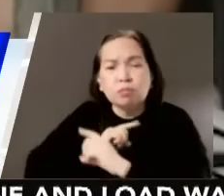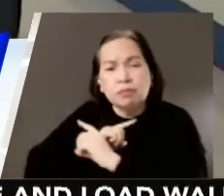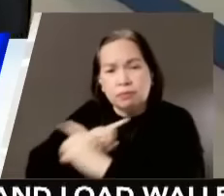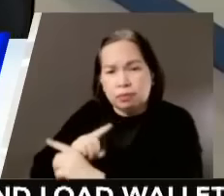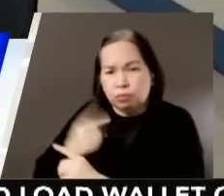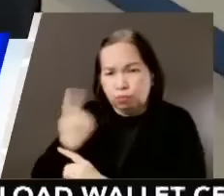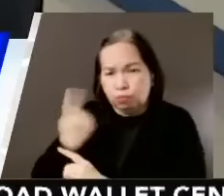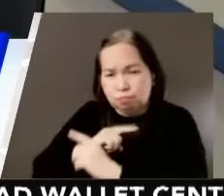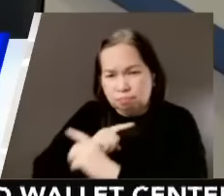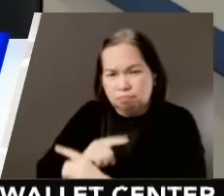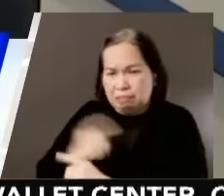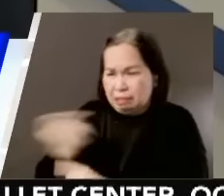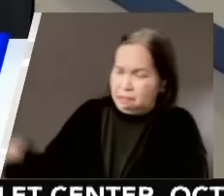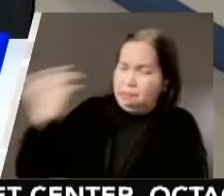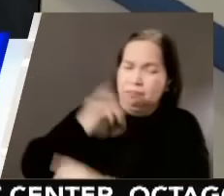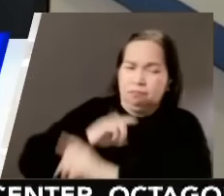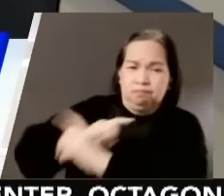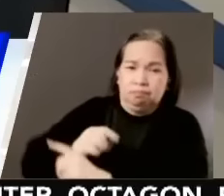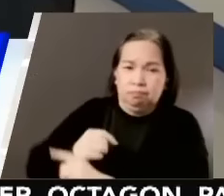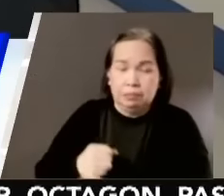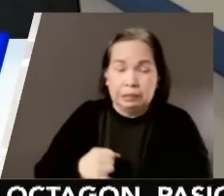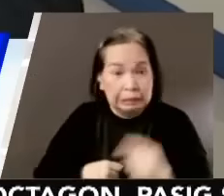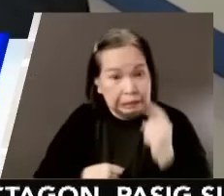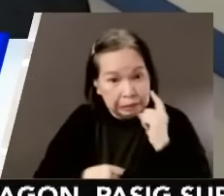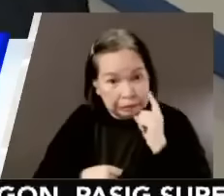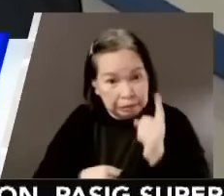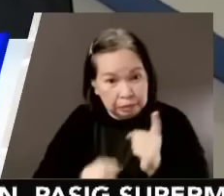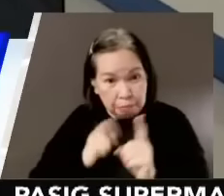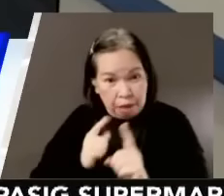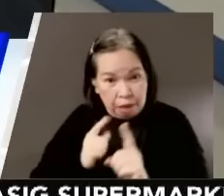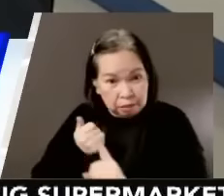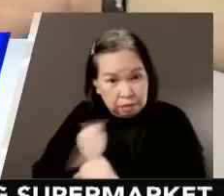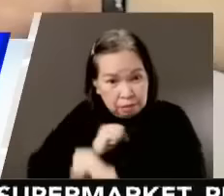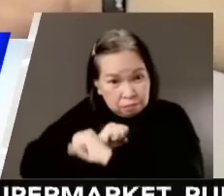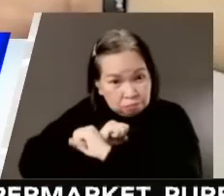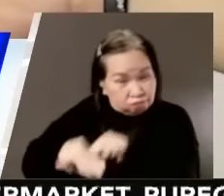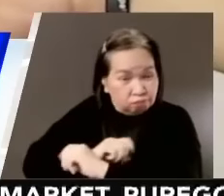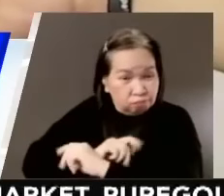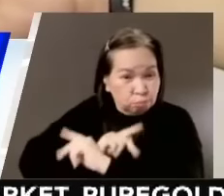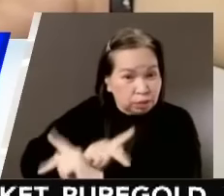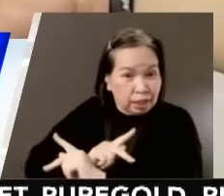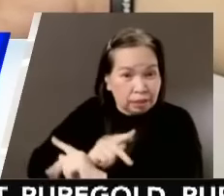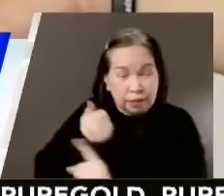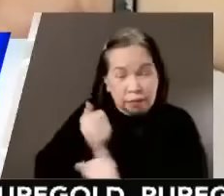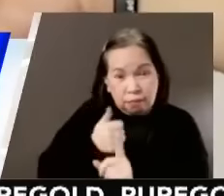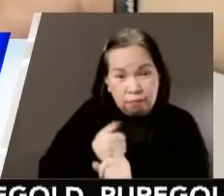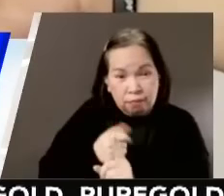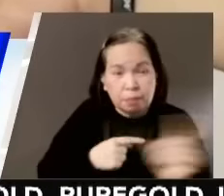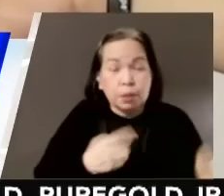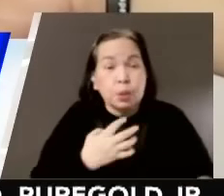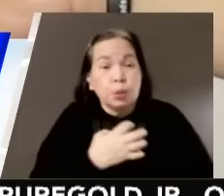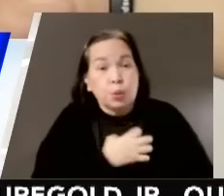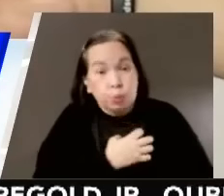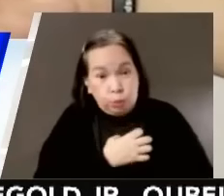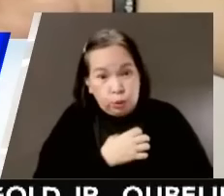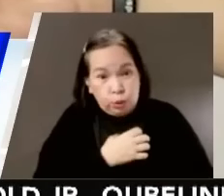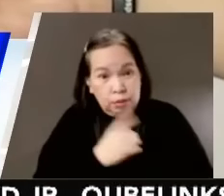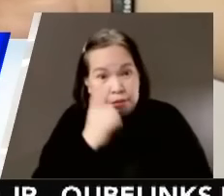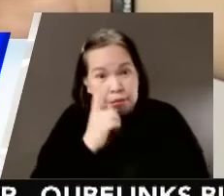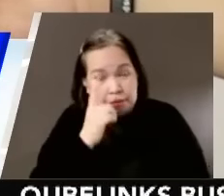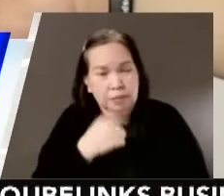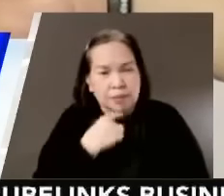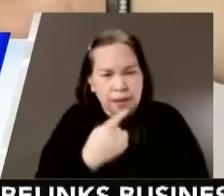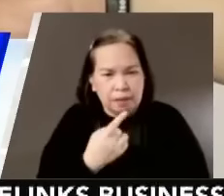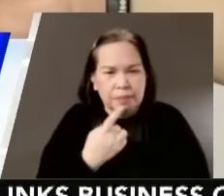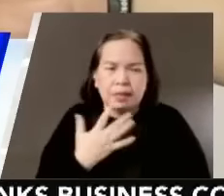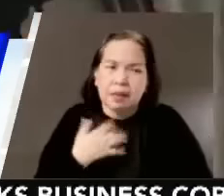nangyari. May tuturing nga ba itong self-defense? Ayon sa pulisya. Base na lang tayo sa assessment ng prosecutor pag